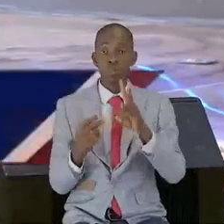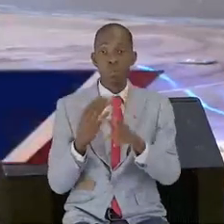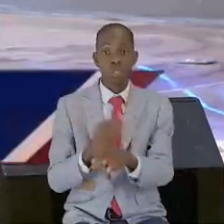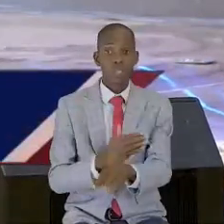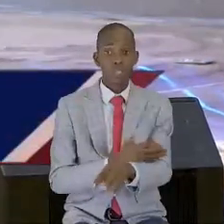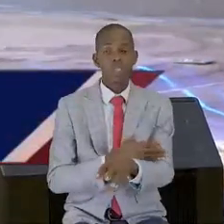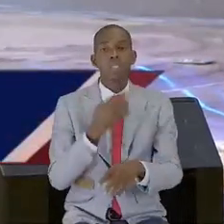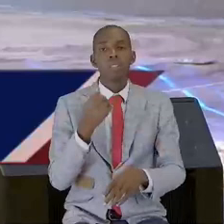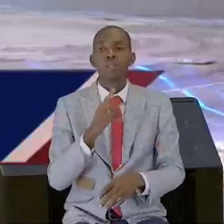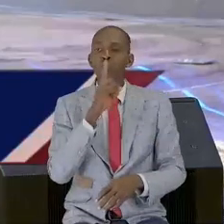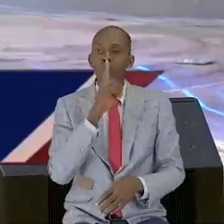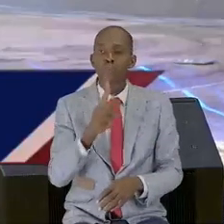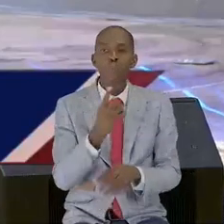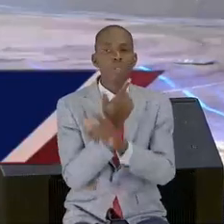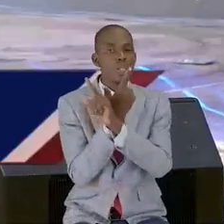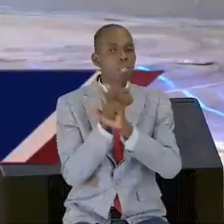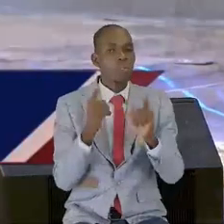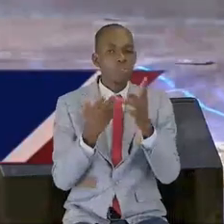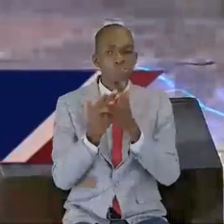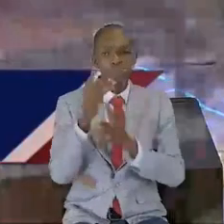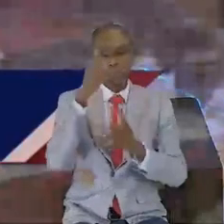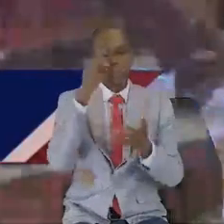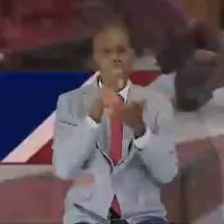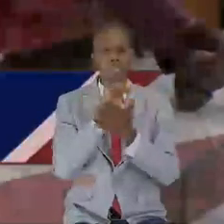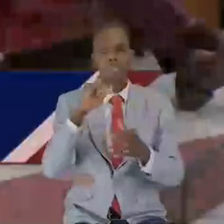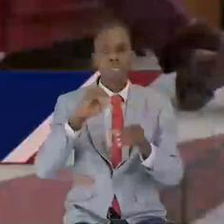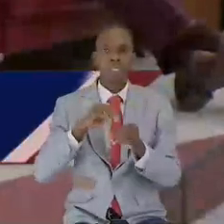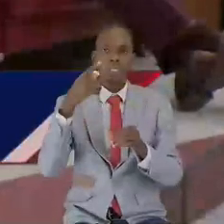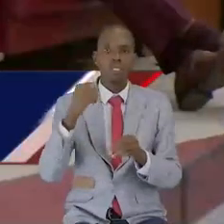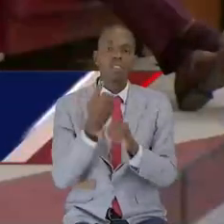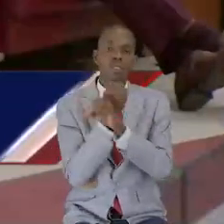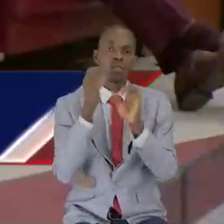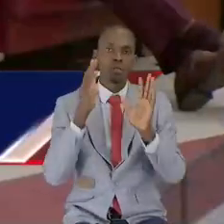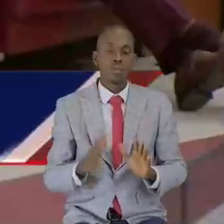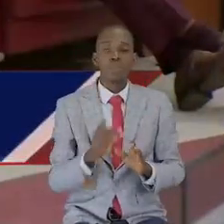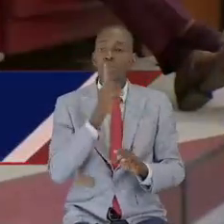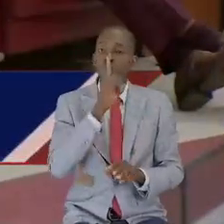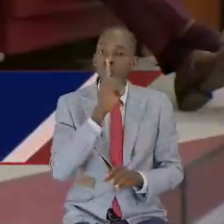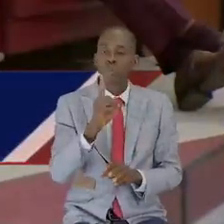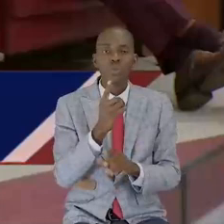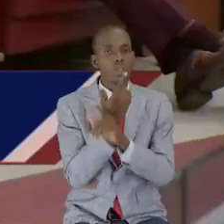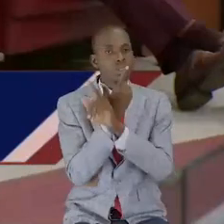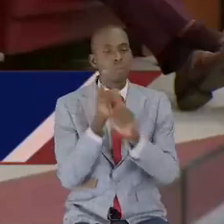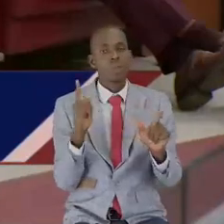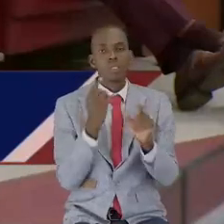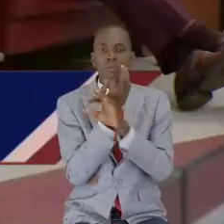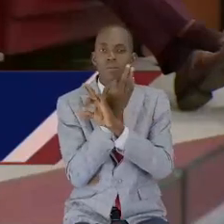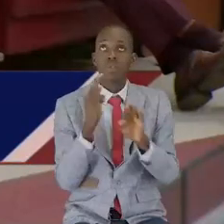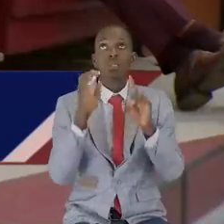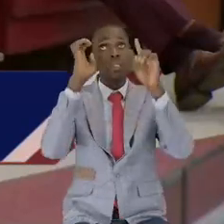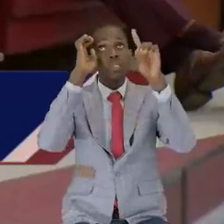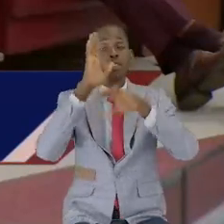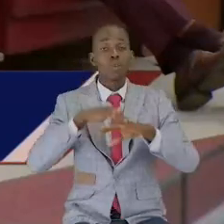vraie liberté par la foi au Sauveur. La vraie liberté, il nous appelle à la